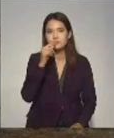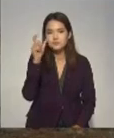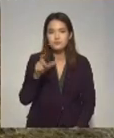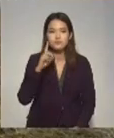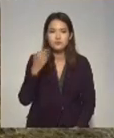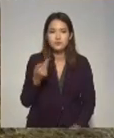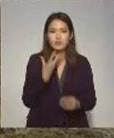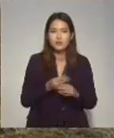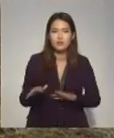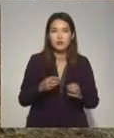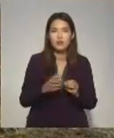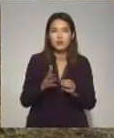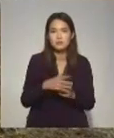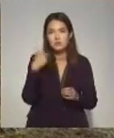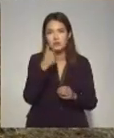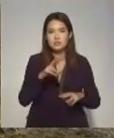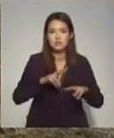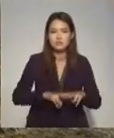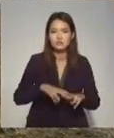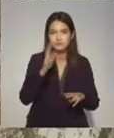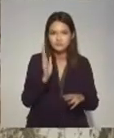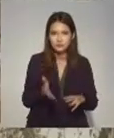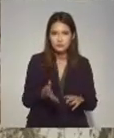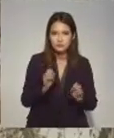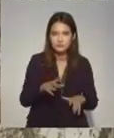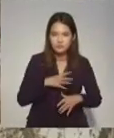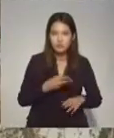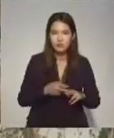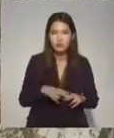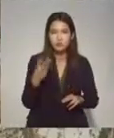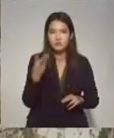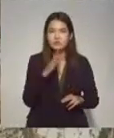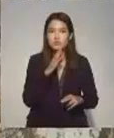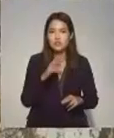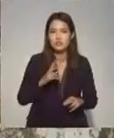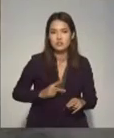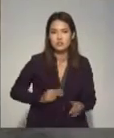бұл әрекет үшін 15 жылға дейін бас бостандығынан айырылуы мүмкін. Ал оның 3 жасар